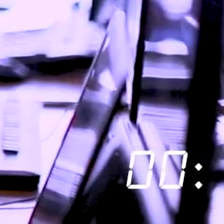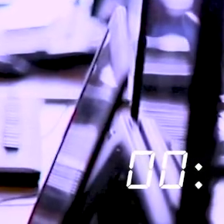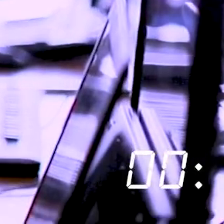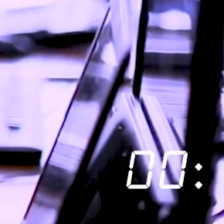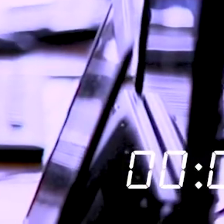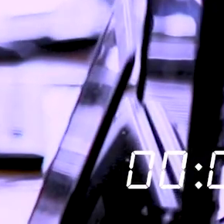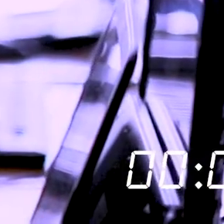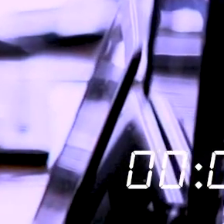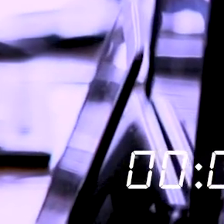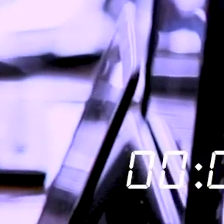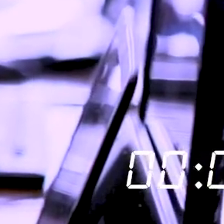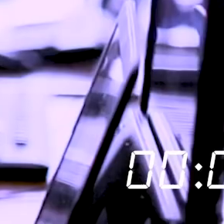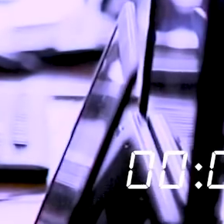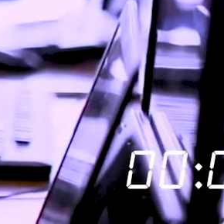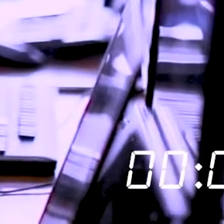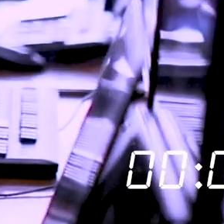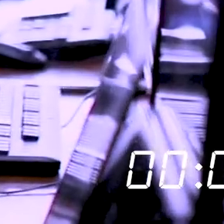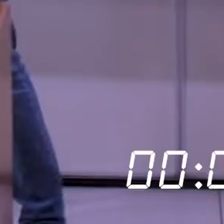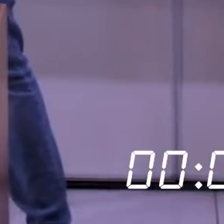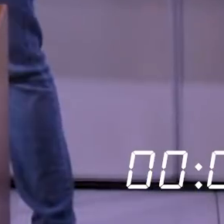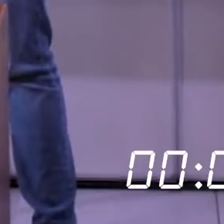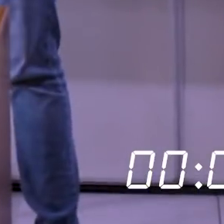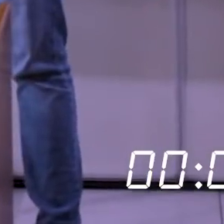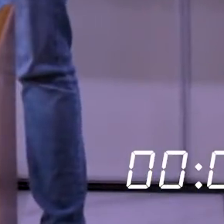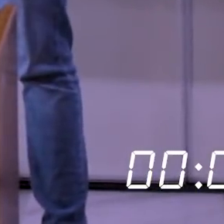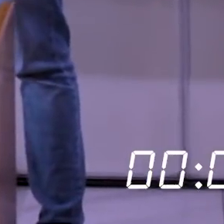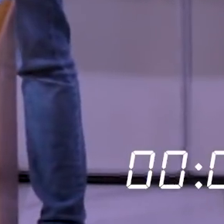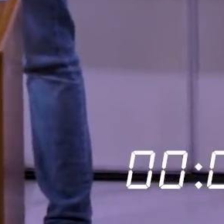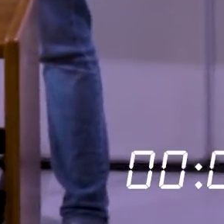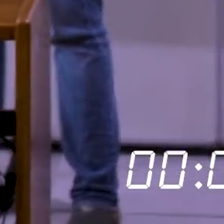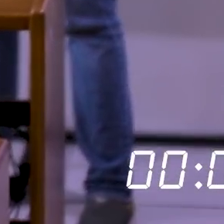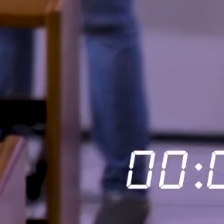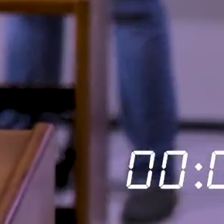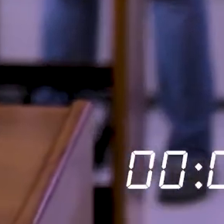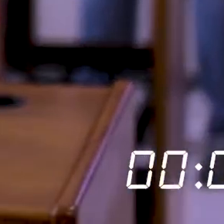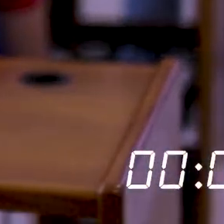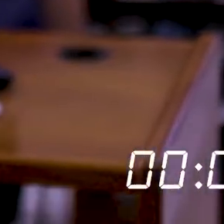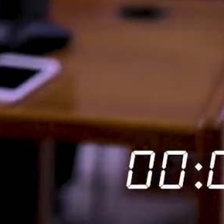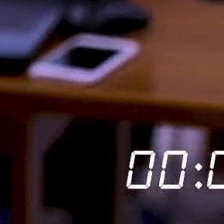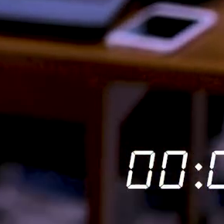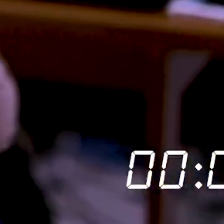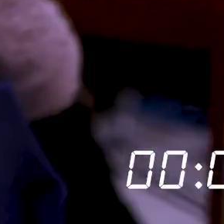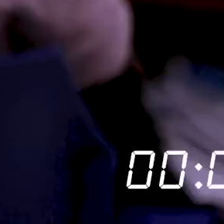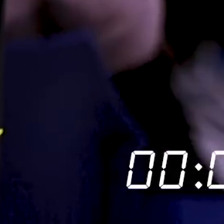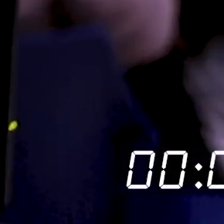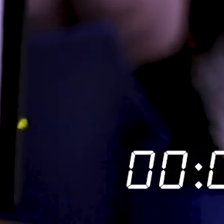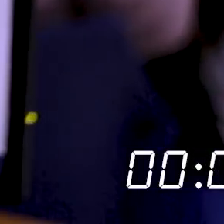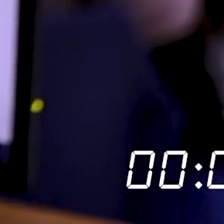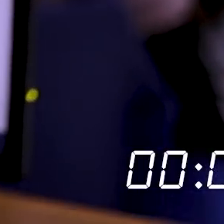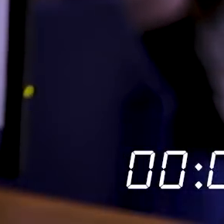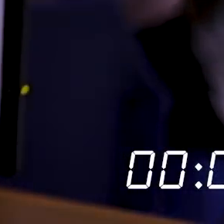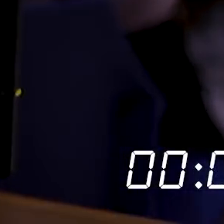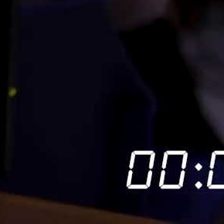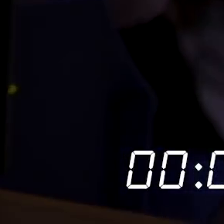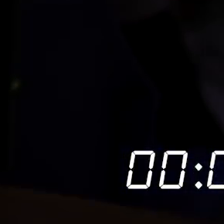mahasiswa memperoleh sertifikat berstandar internasional dari Oracle Academy. Keren kan? So, jangan ragu lagi. Yuk, gabung